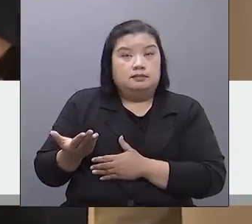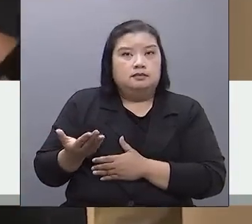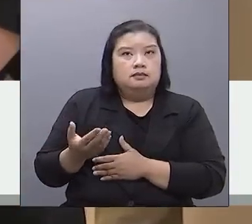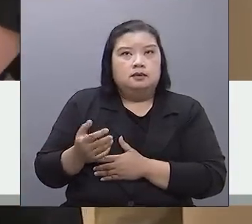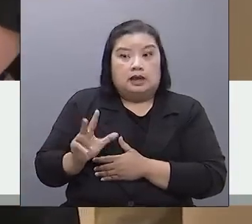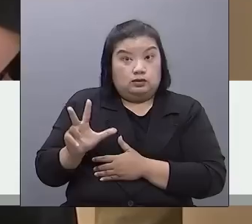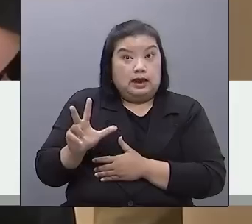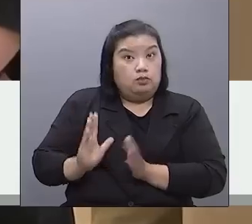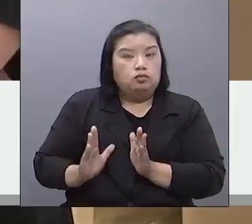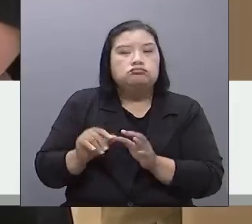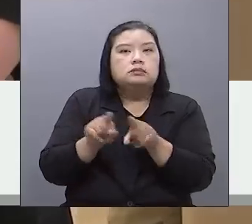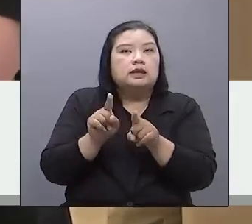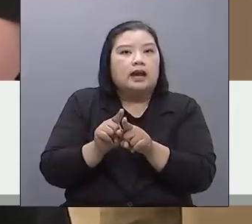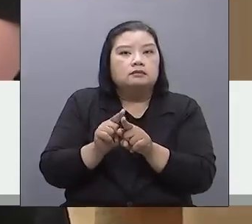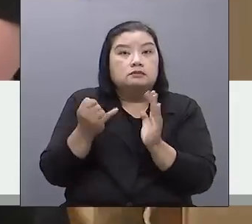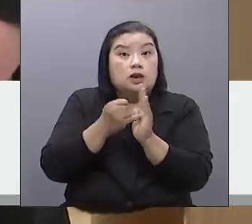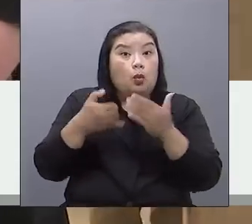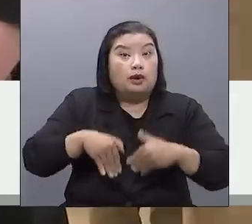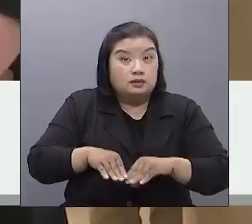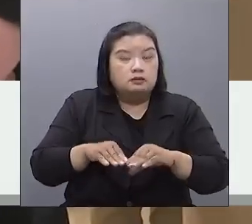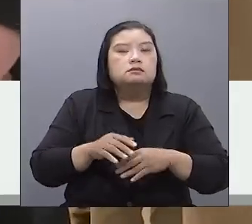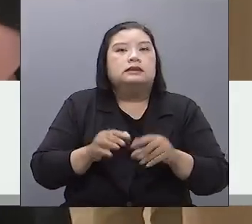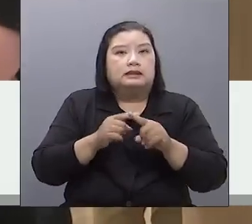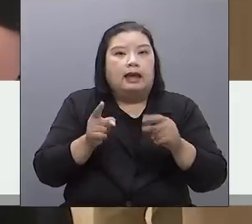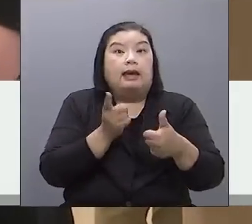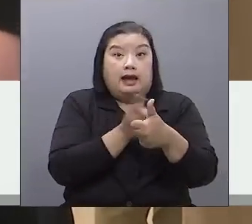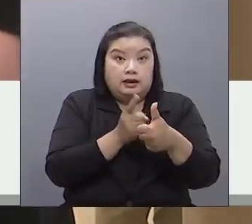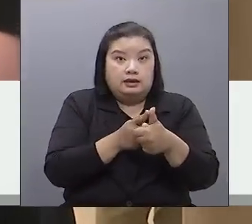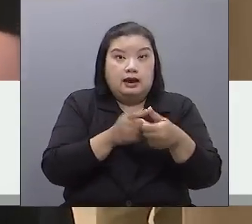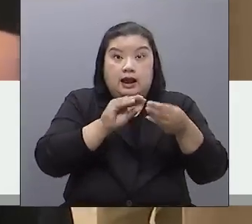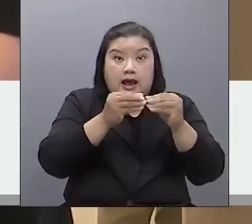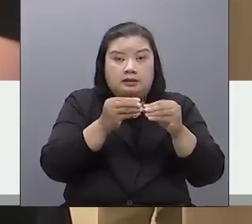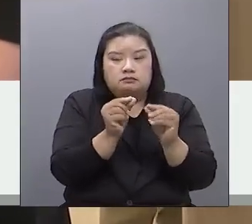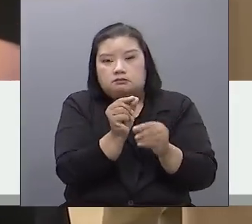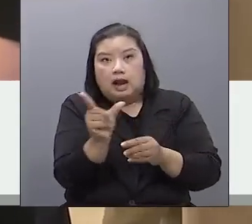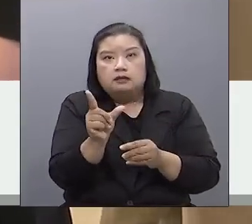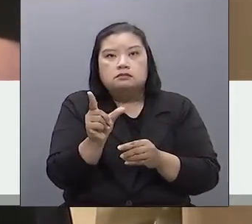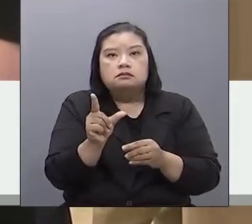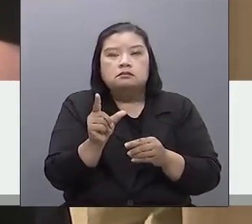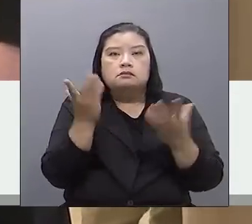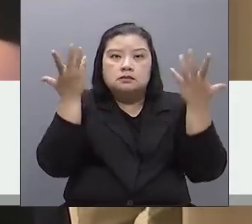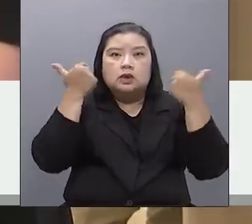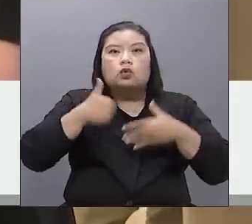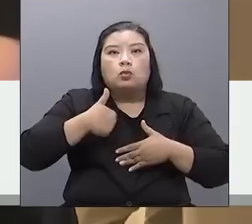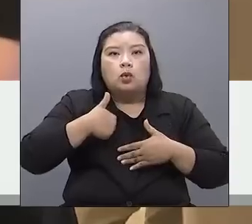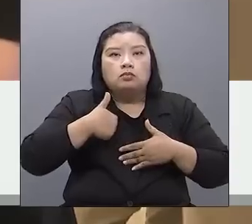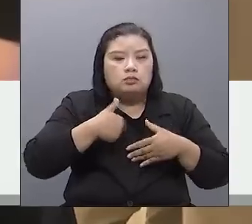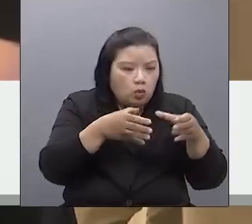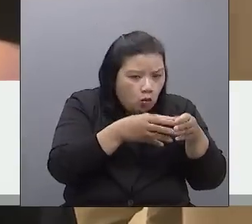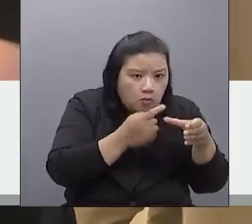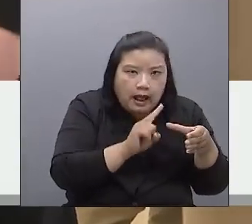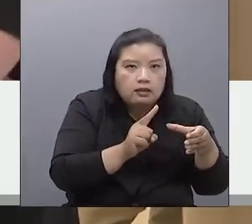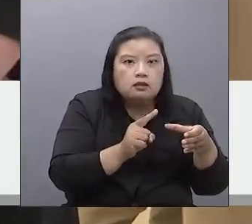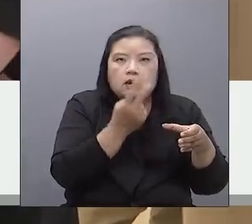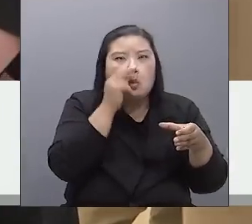างจังหวัดทั้ง3คนก็คือดูว่าเลขประจำตัวของตัวเองฮะที่อยู่ชุดไหนอะไรจะมีปัญหาอยู่แต่ว่